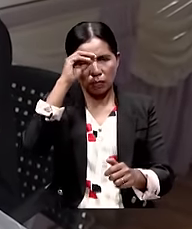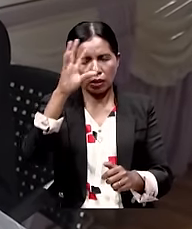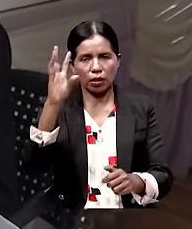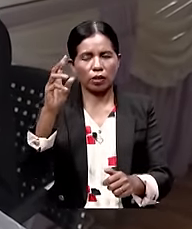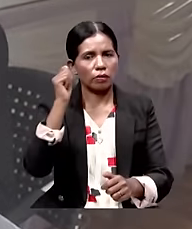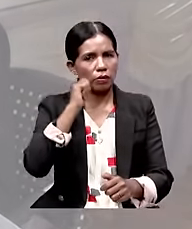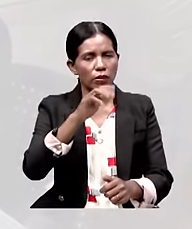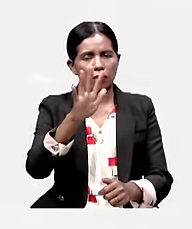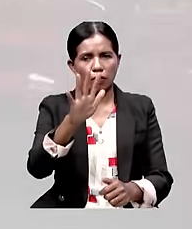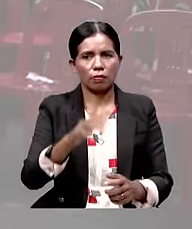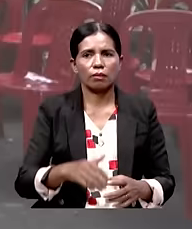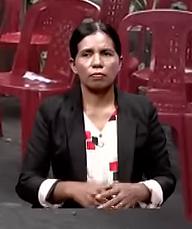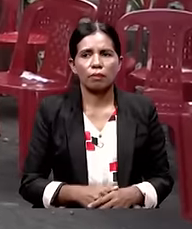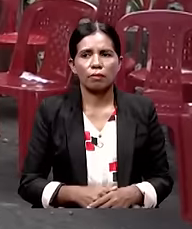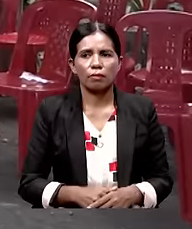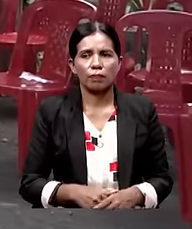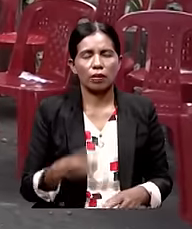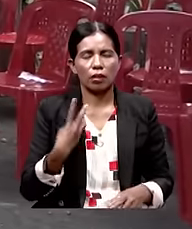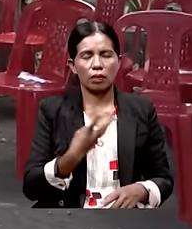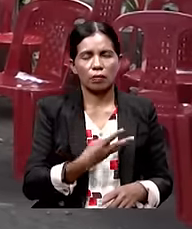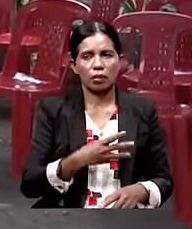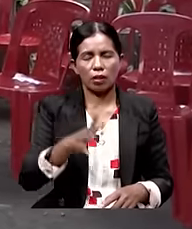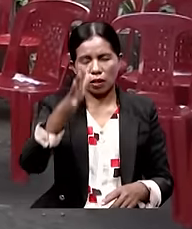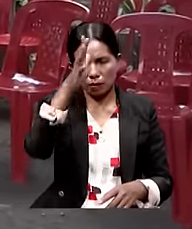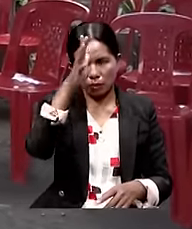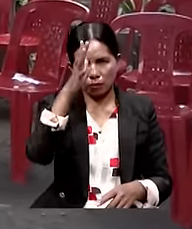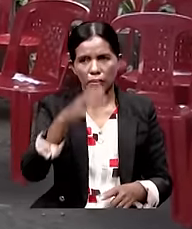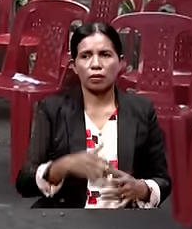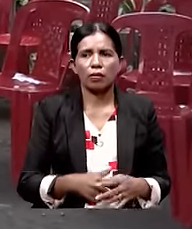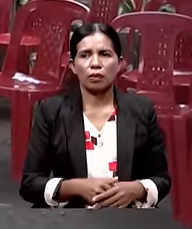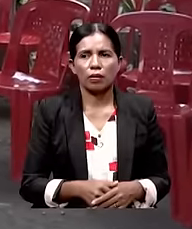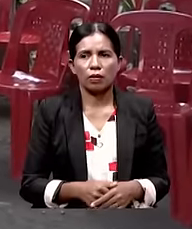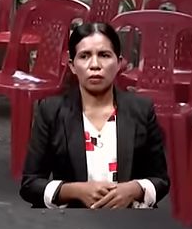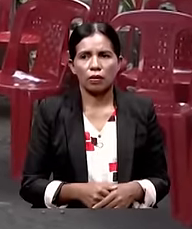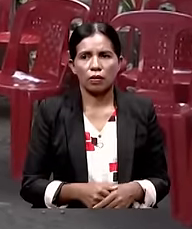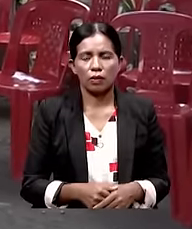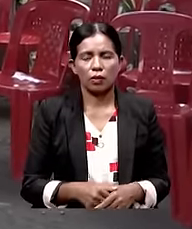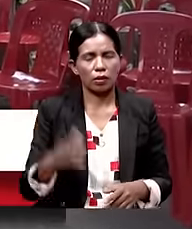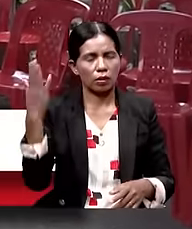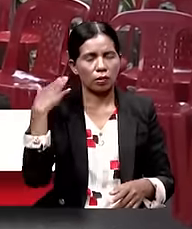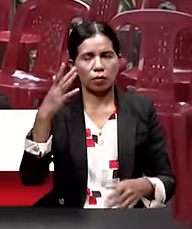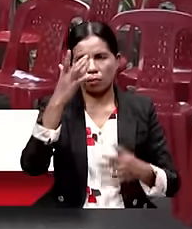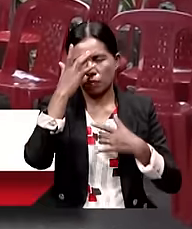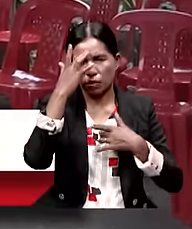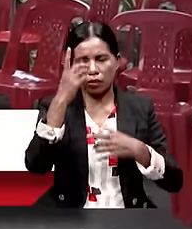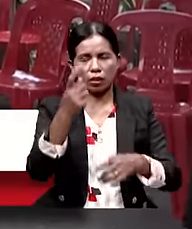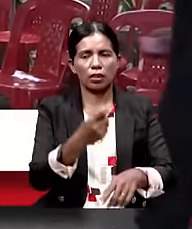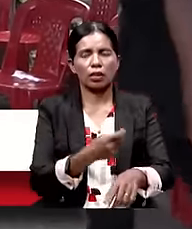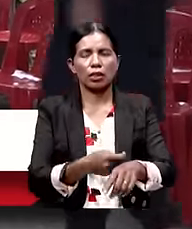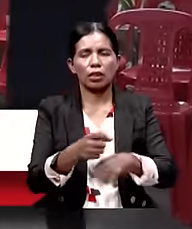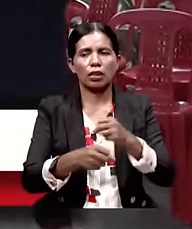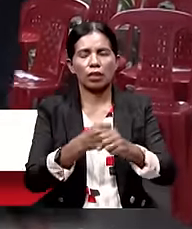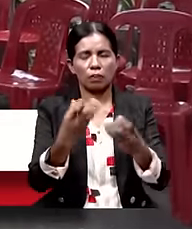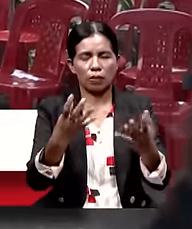5. Amnya aman, udurante ne moras ya tinam parak ne larang.